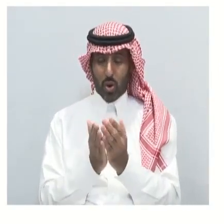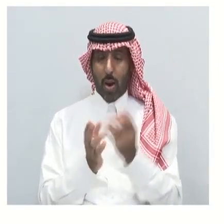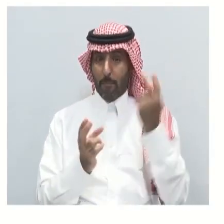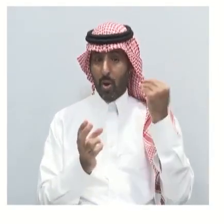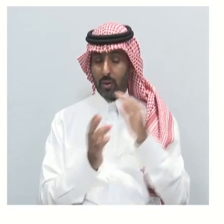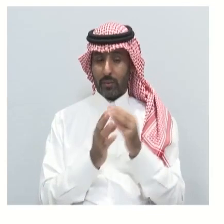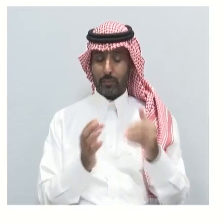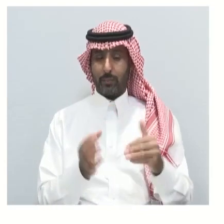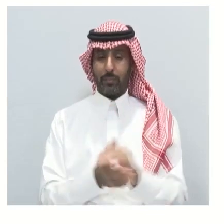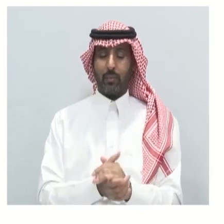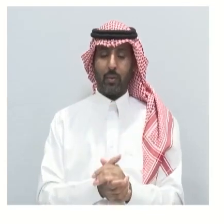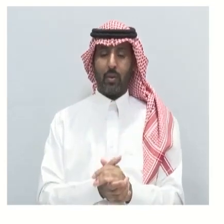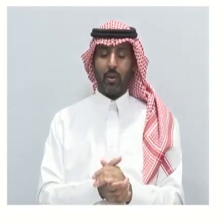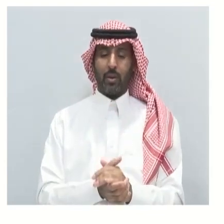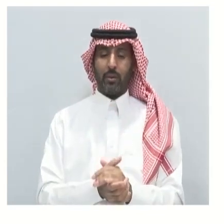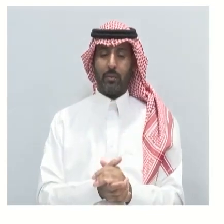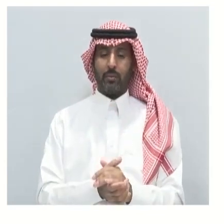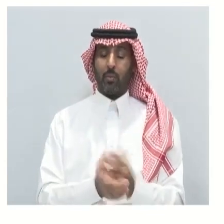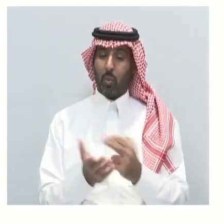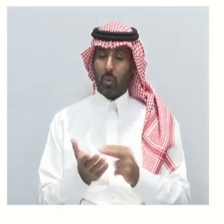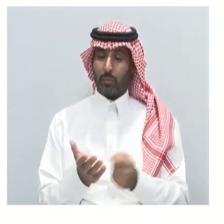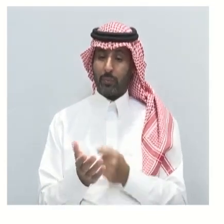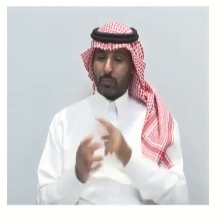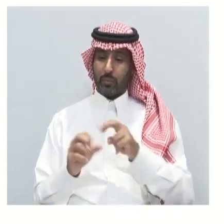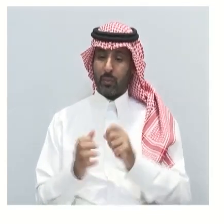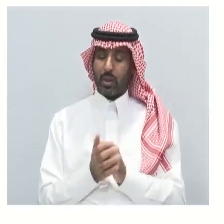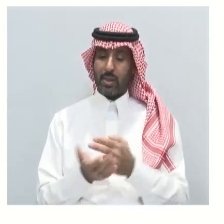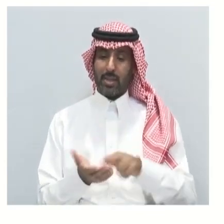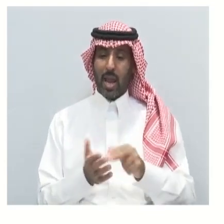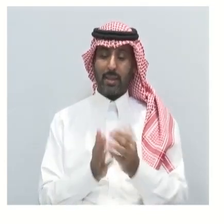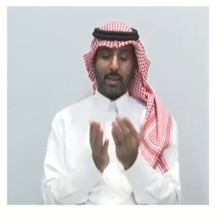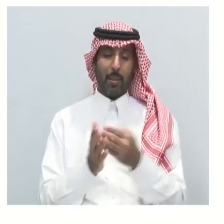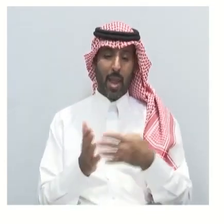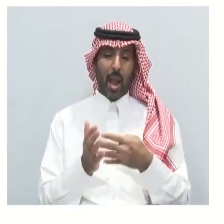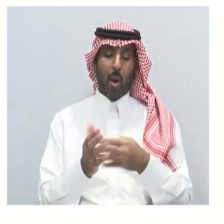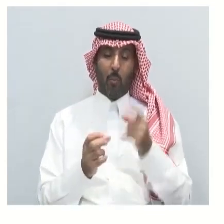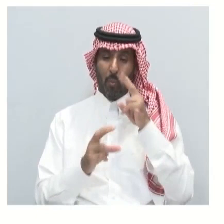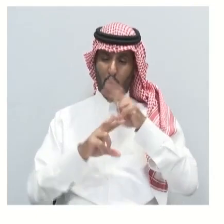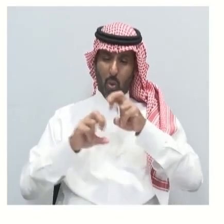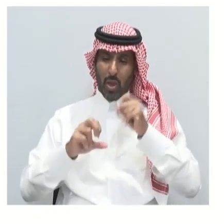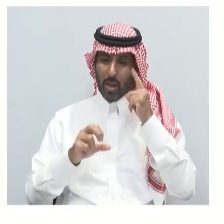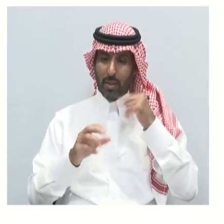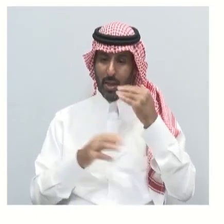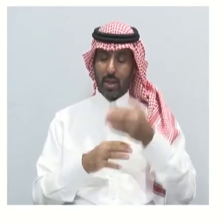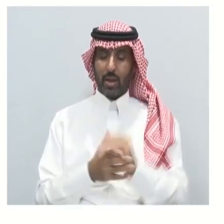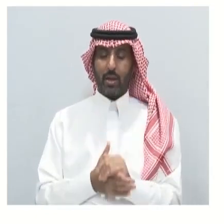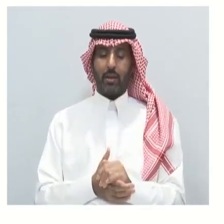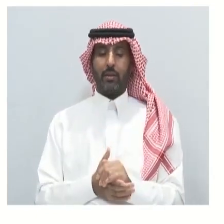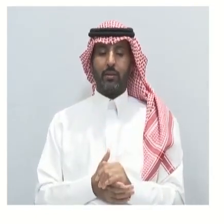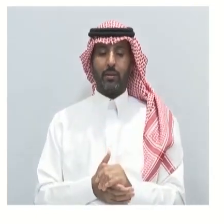بحث متم ومؤتمرات وندوات محكمه رسائل جامعيه او بحوث علميه تكون محكمه